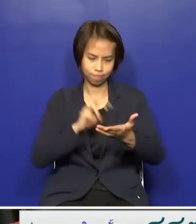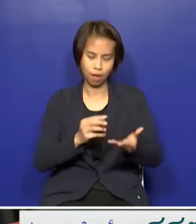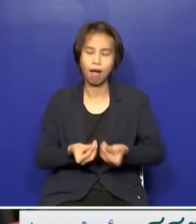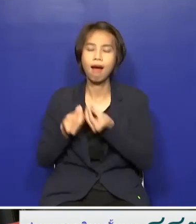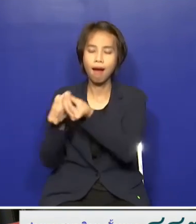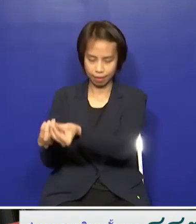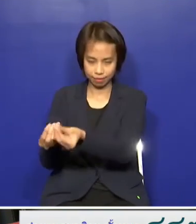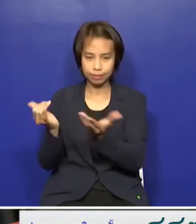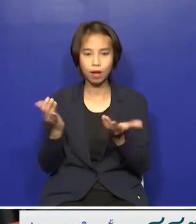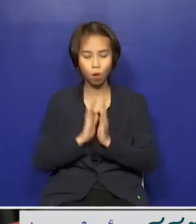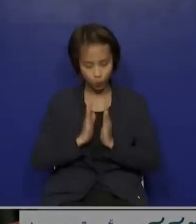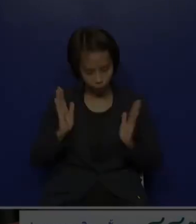ขบคุทํสารมากครับ ครับ ต่ไป